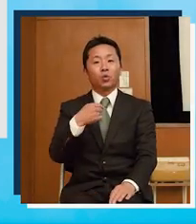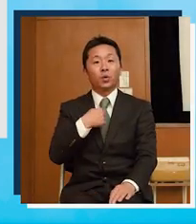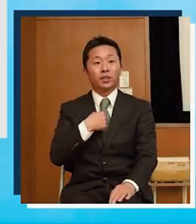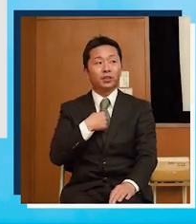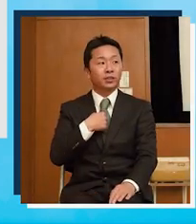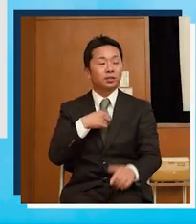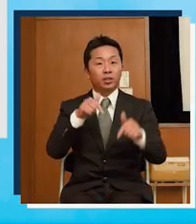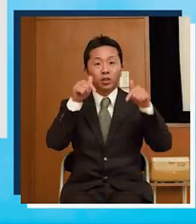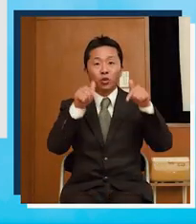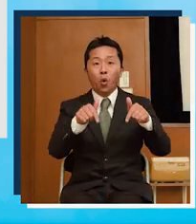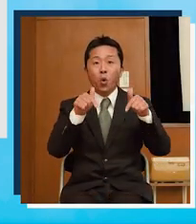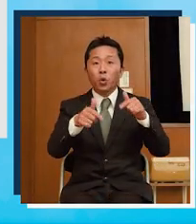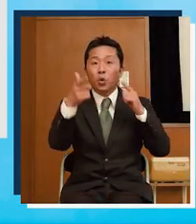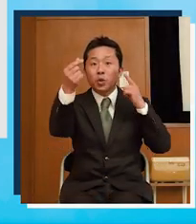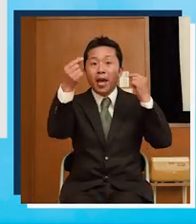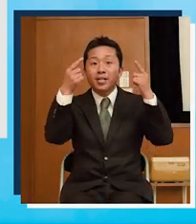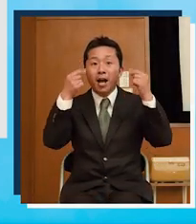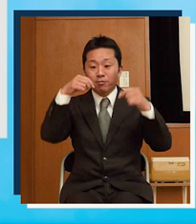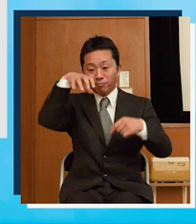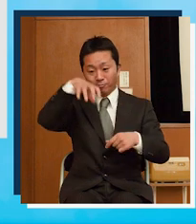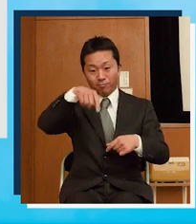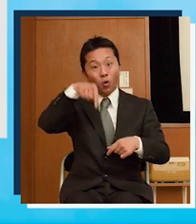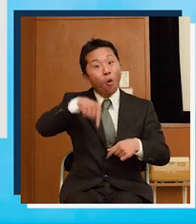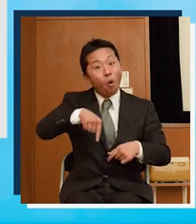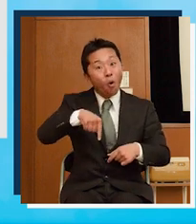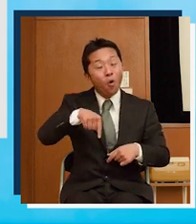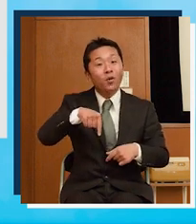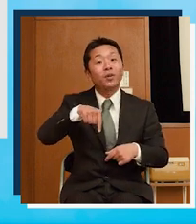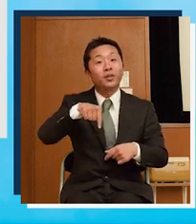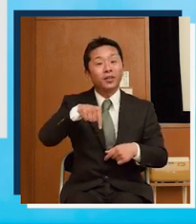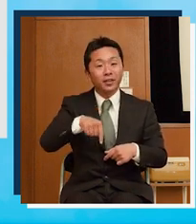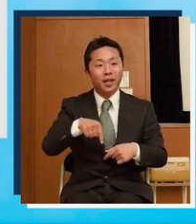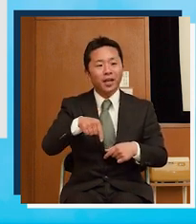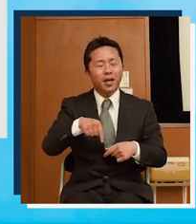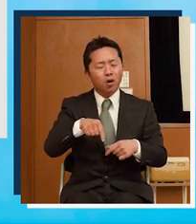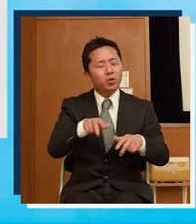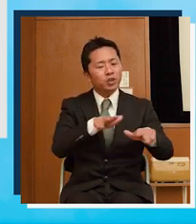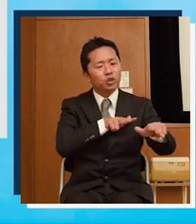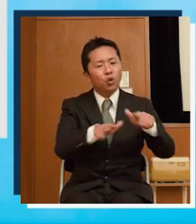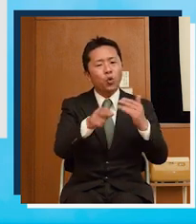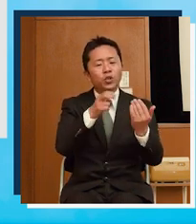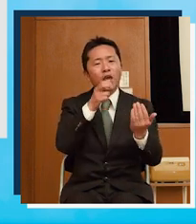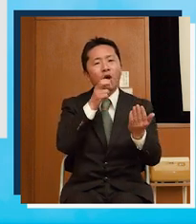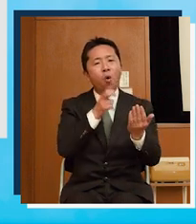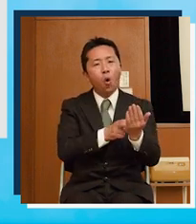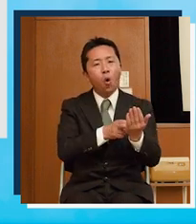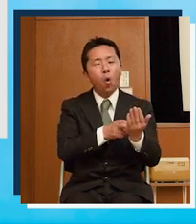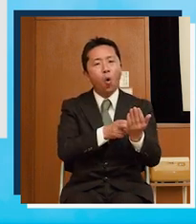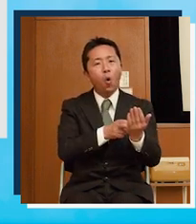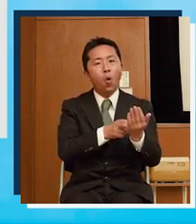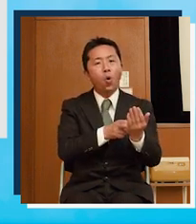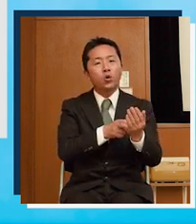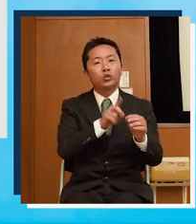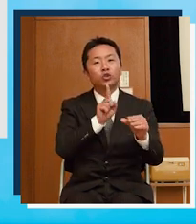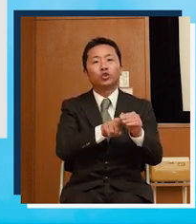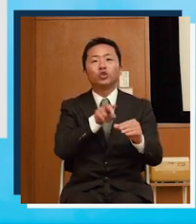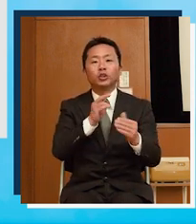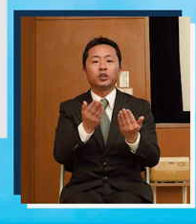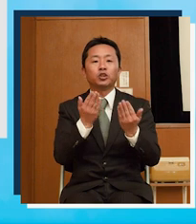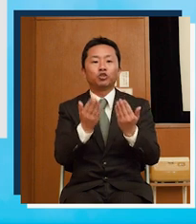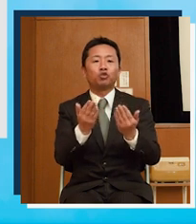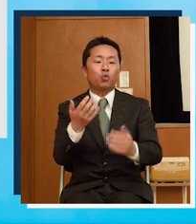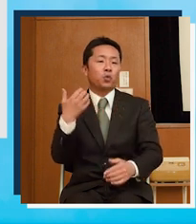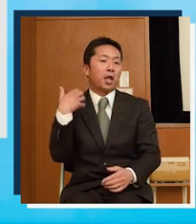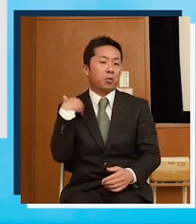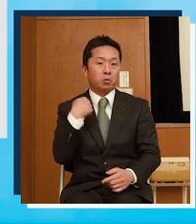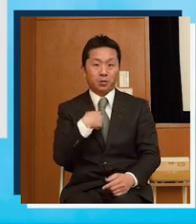にあの京都の大学の方であのまえ主に行政法を中心にえ授業担当しております